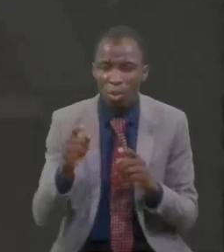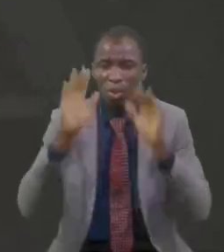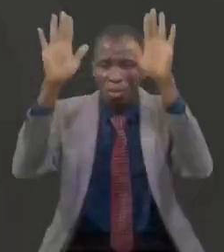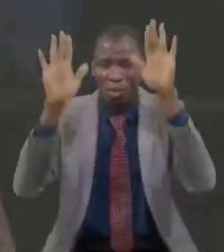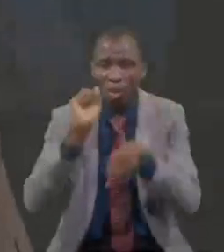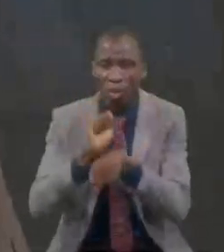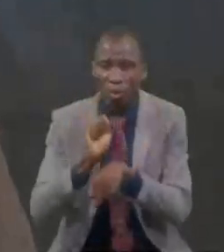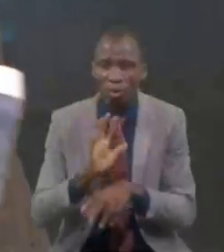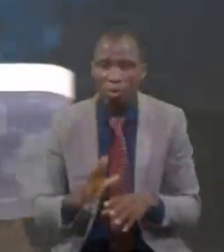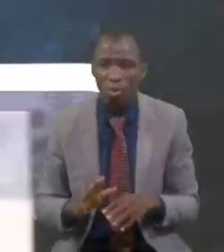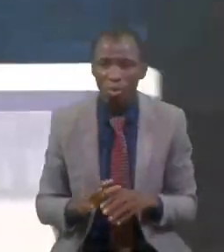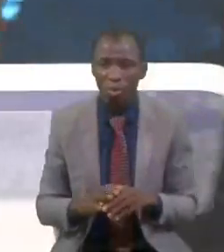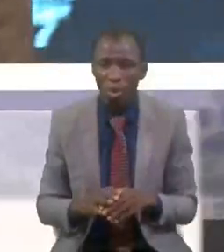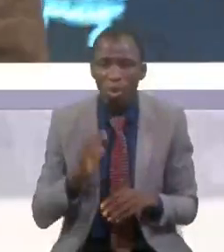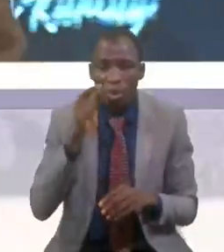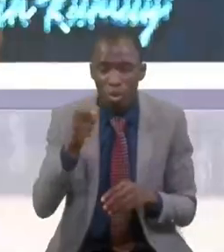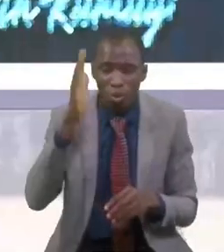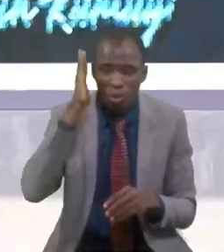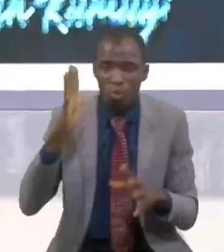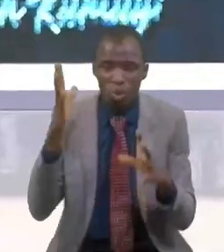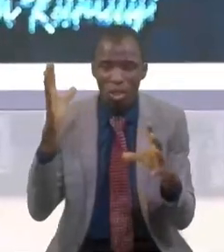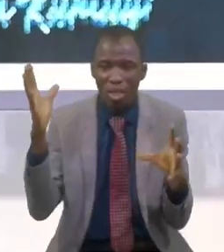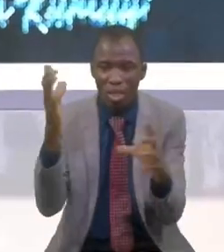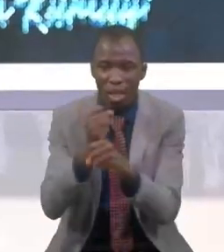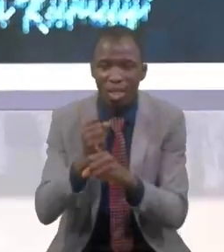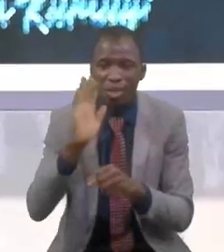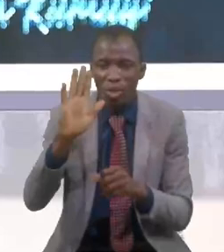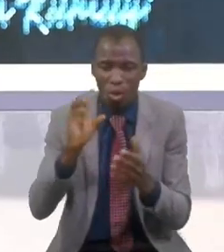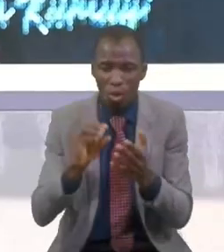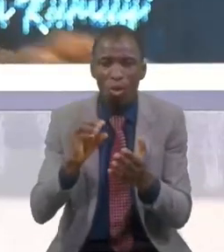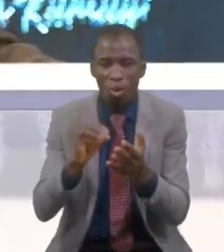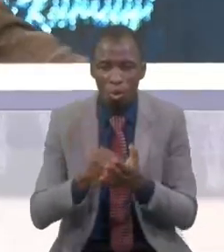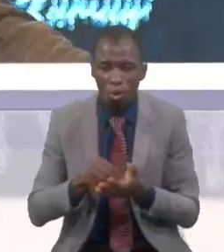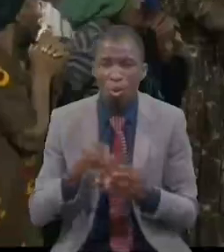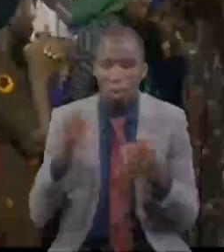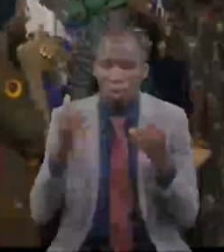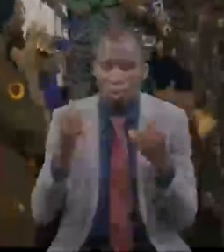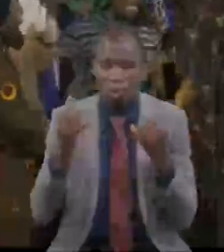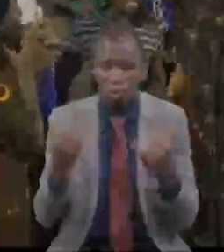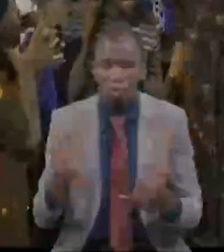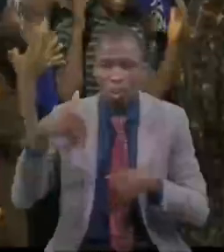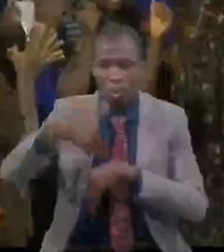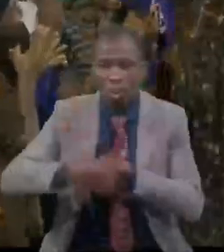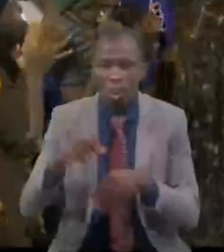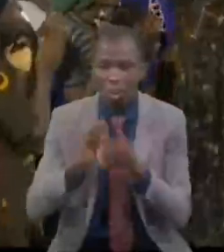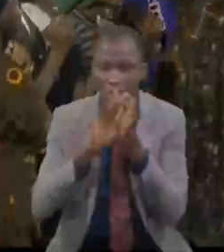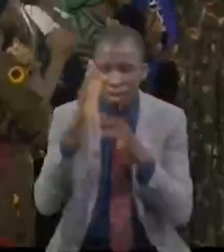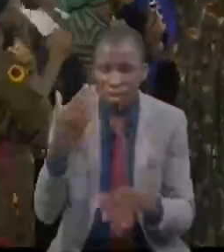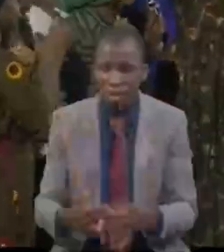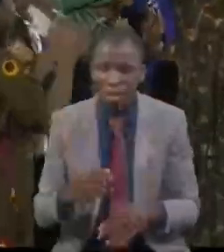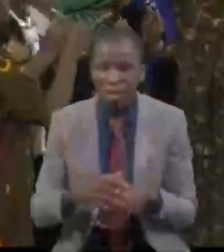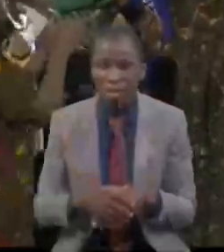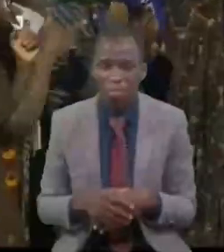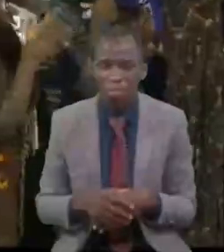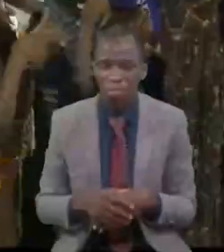les miracles vous allez attraper votre portion ce soir au nom de